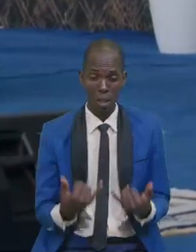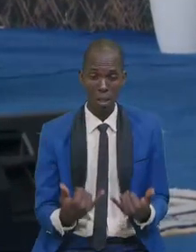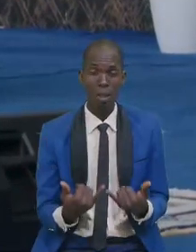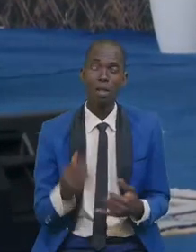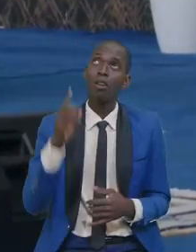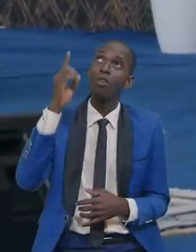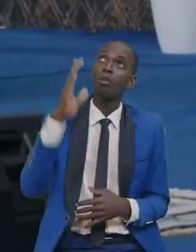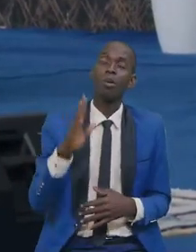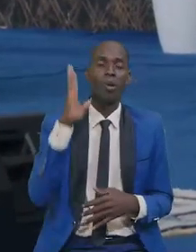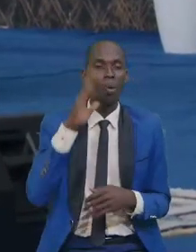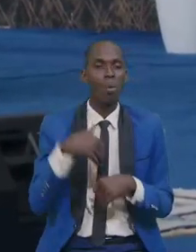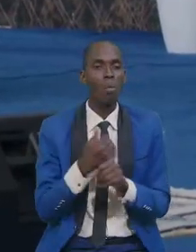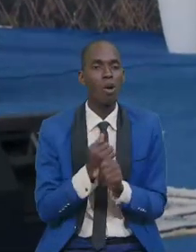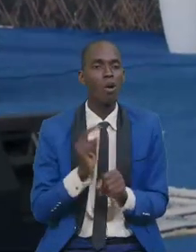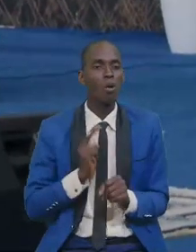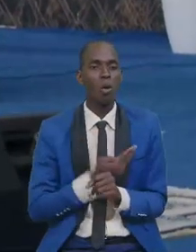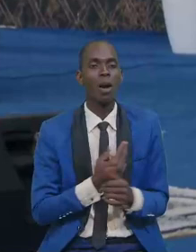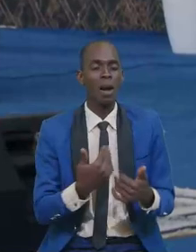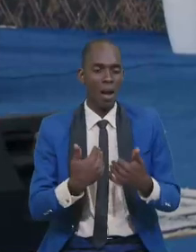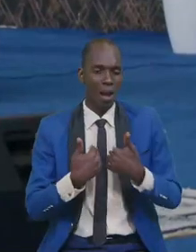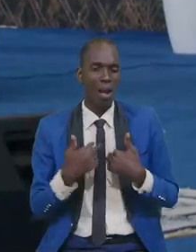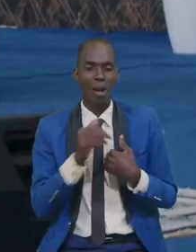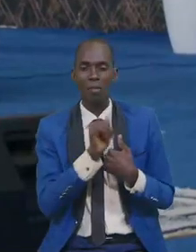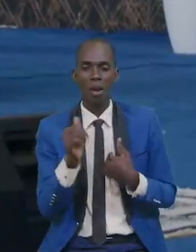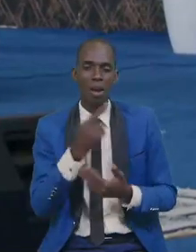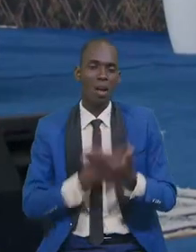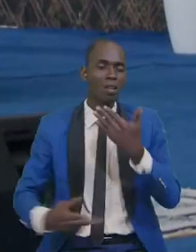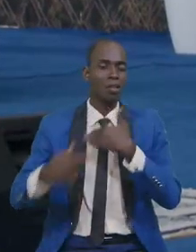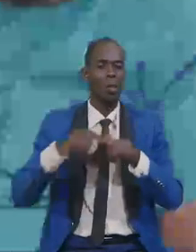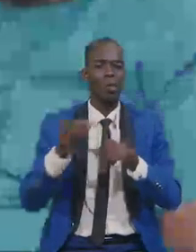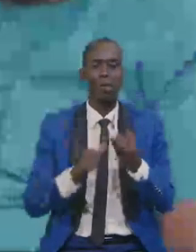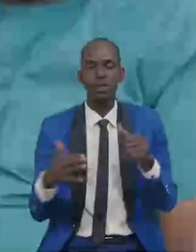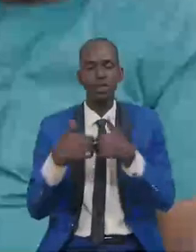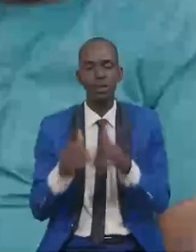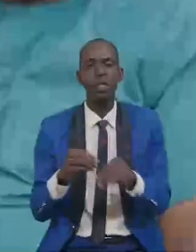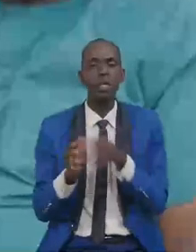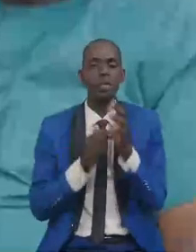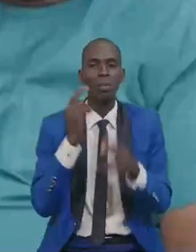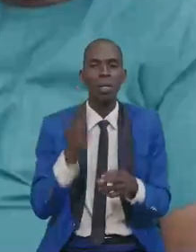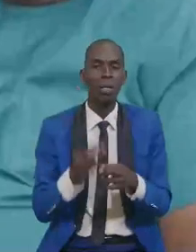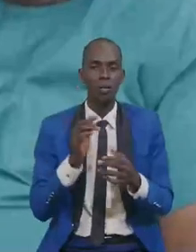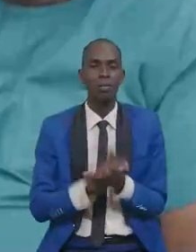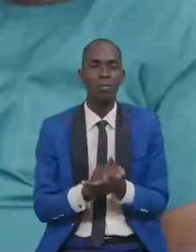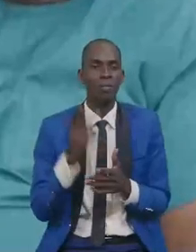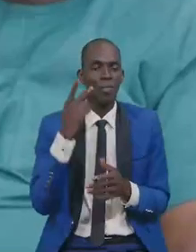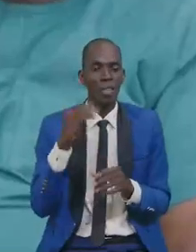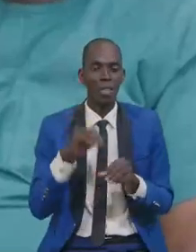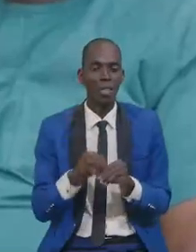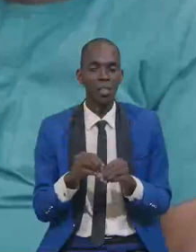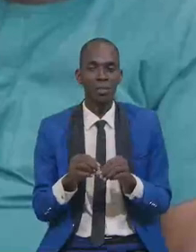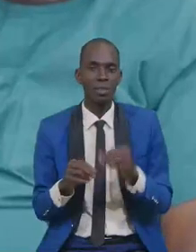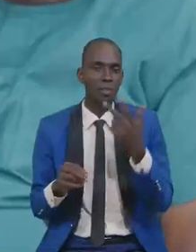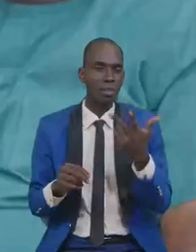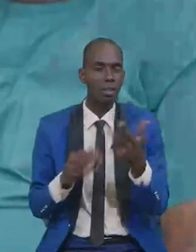Dieu peut nous amener à avoir une restauration de toutes choses au nom de Jésus.